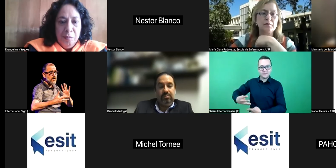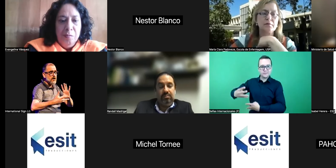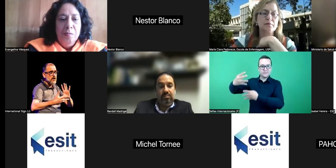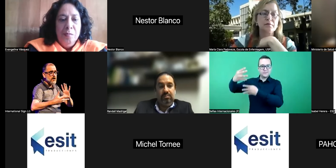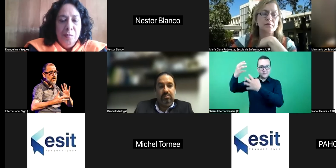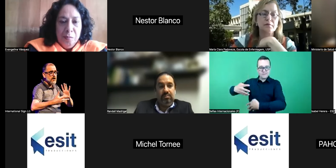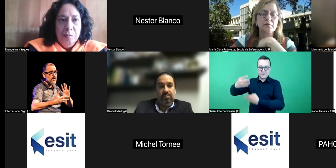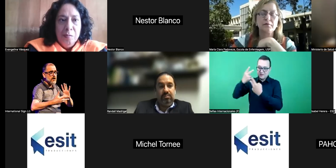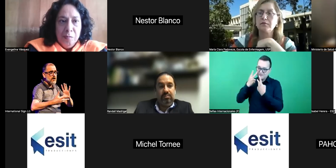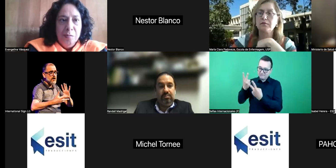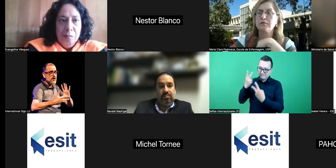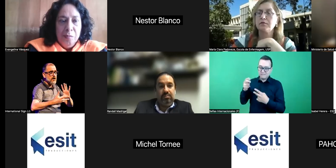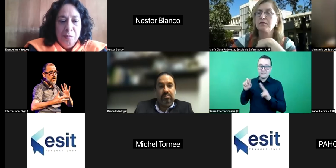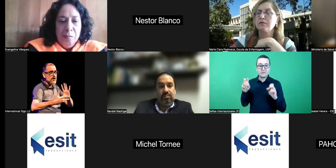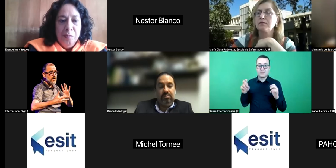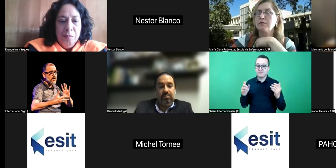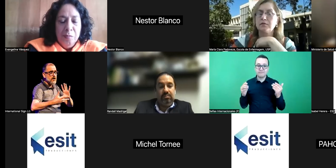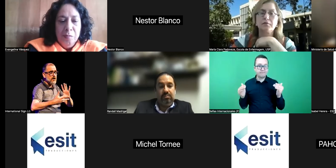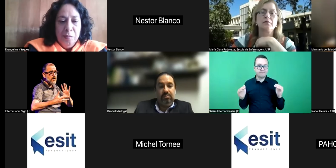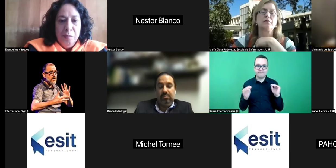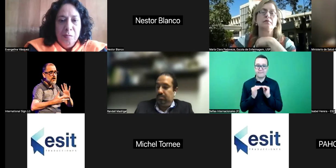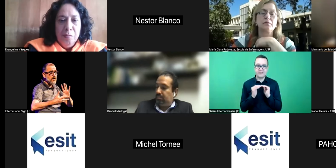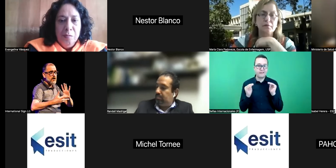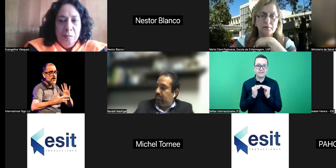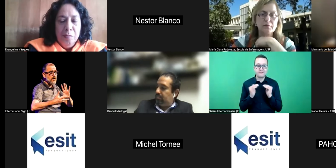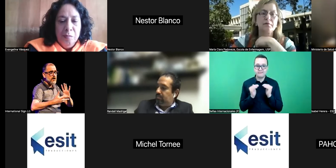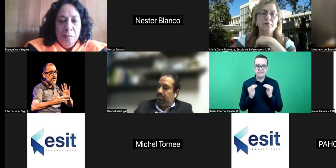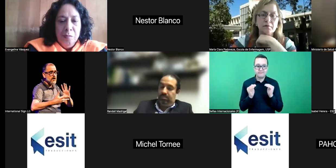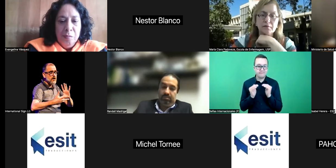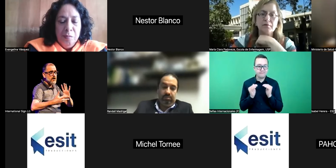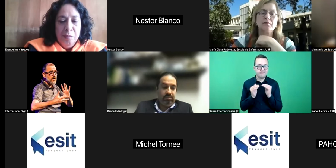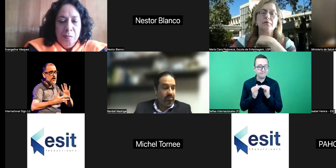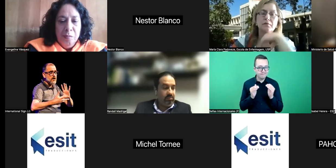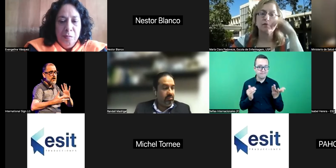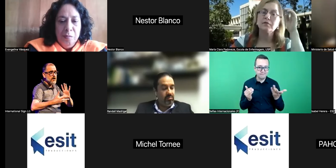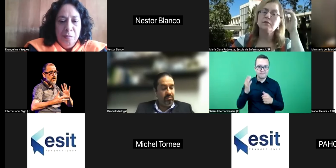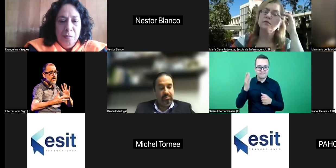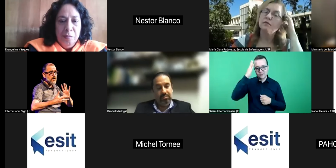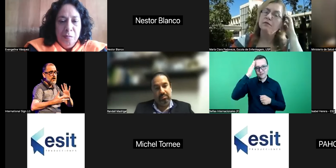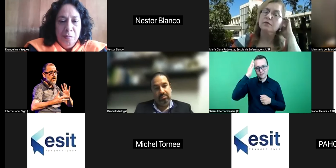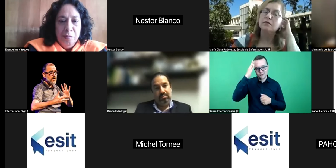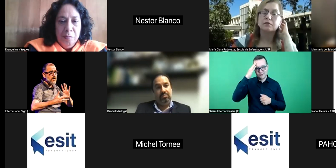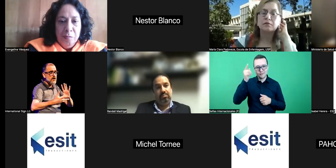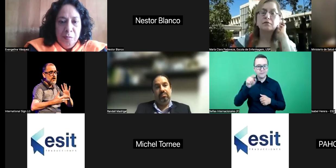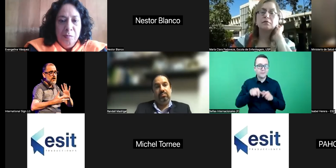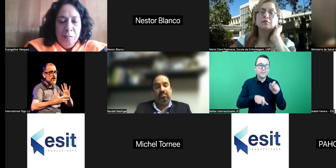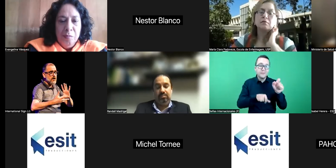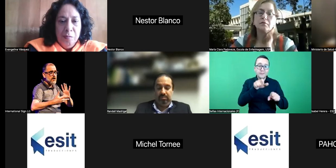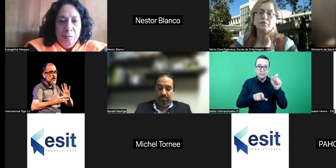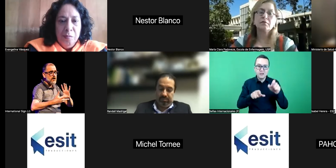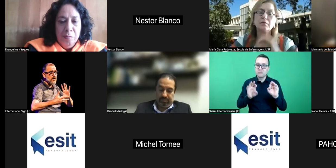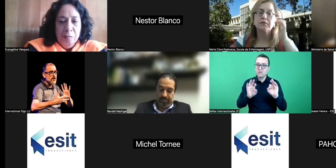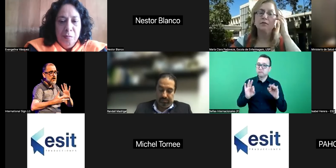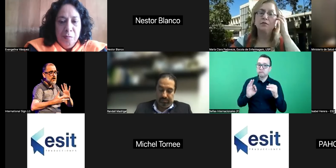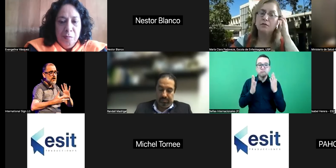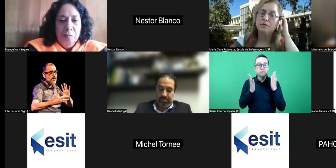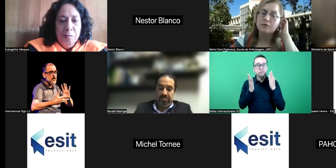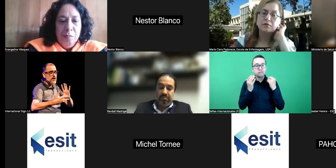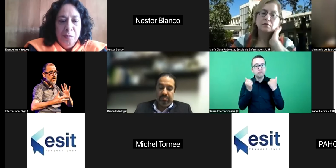on a vu dans les témoignages cette composante d'équité. Les populations